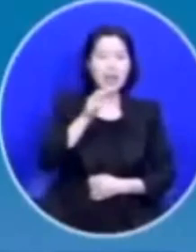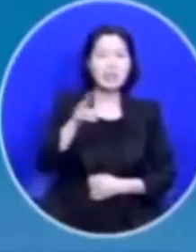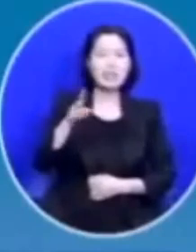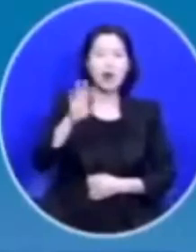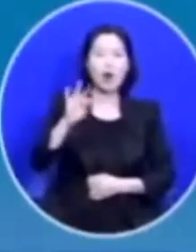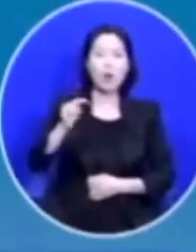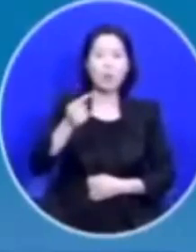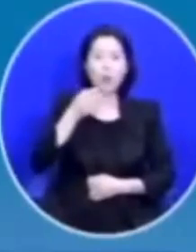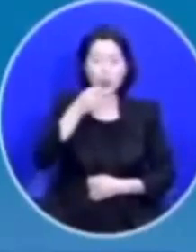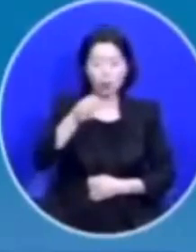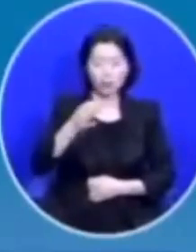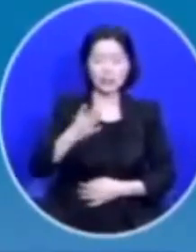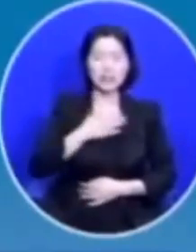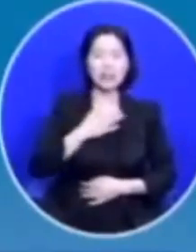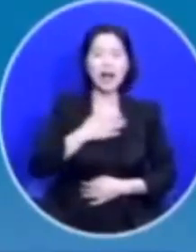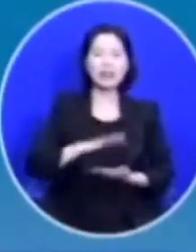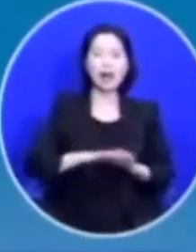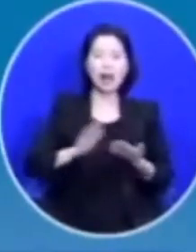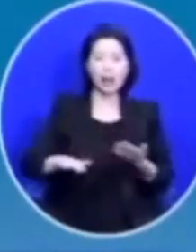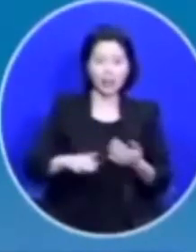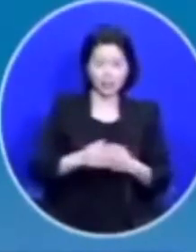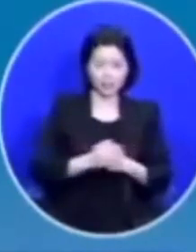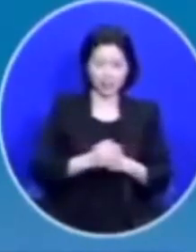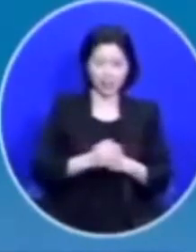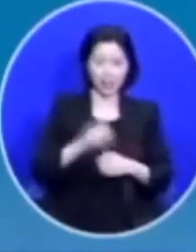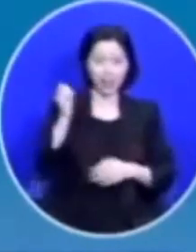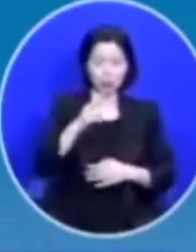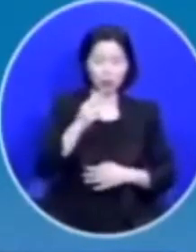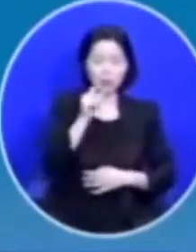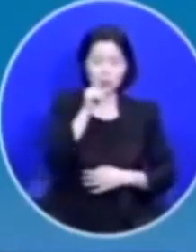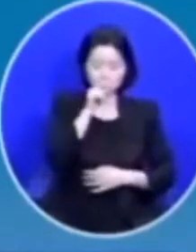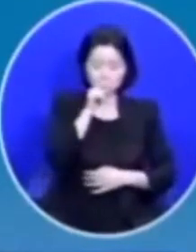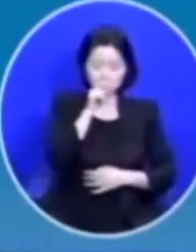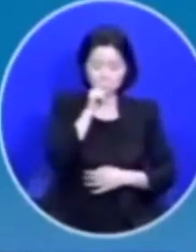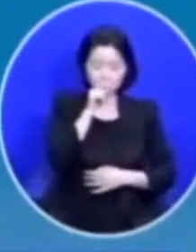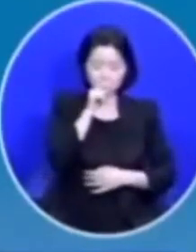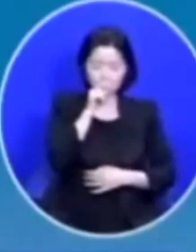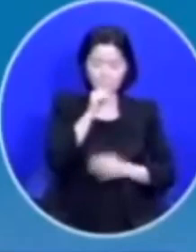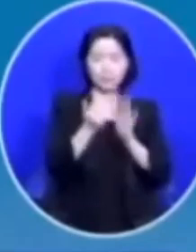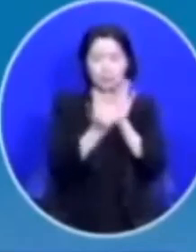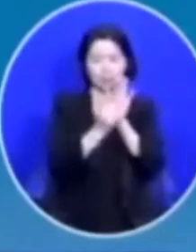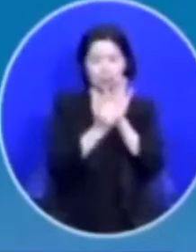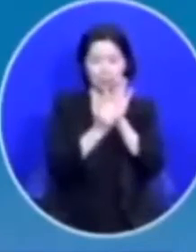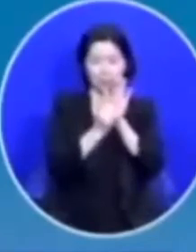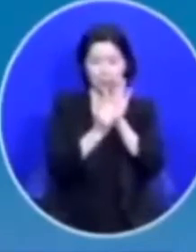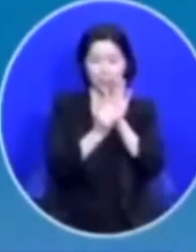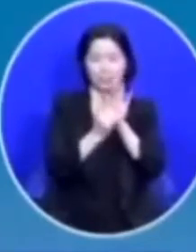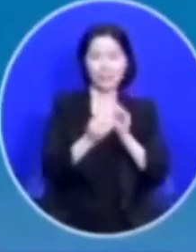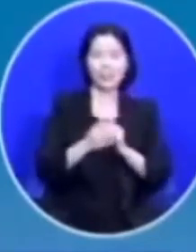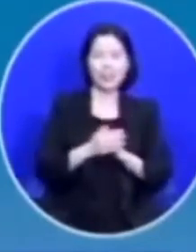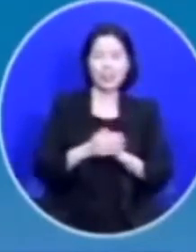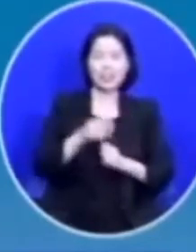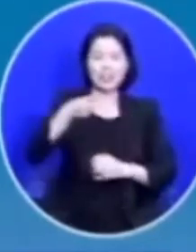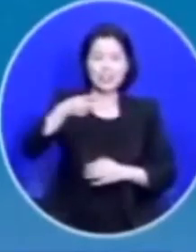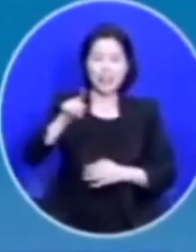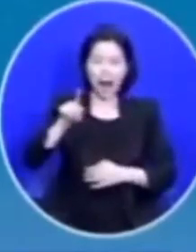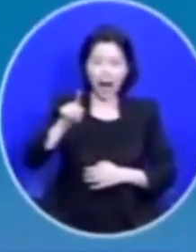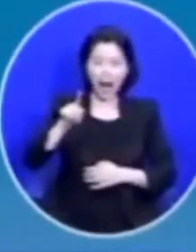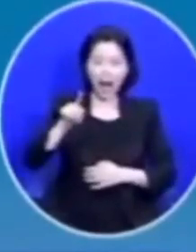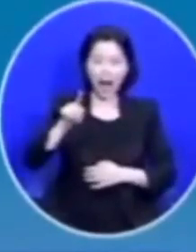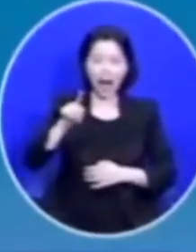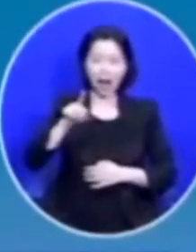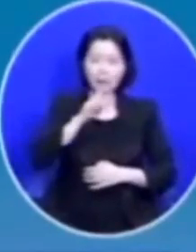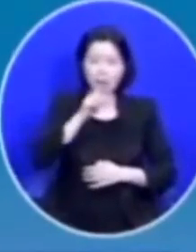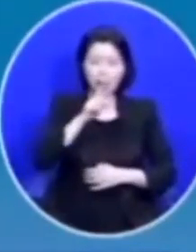내 다 그리고는 입이 막힌 거에요 4 그리고 나사 라 번